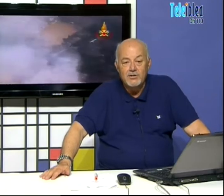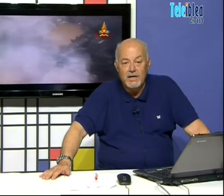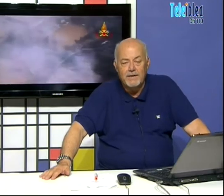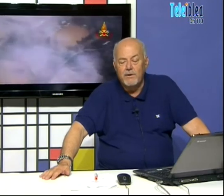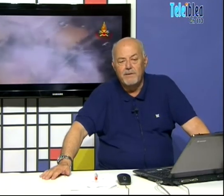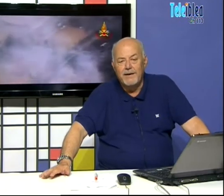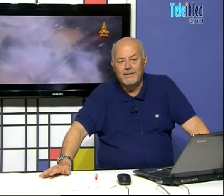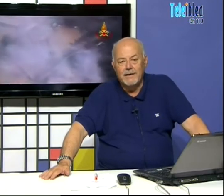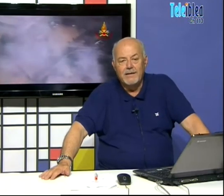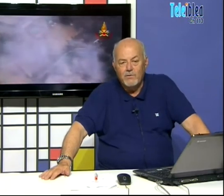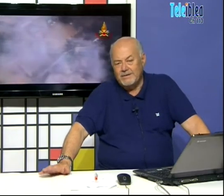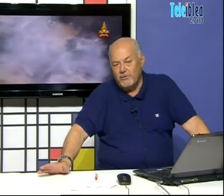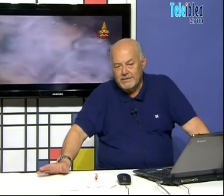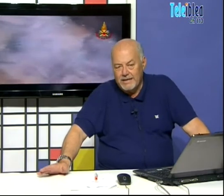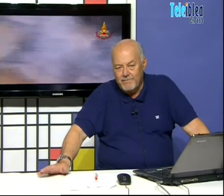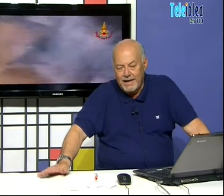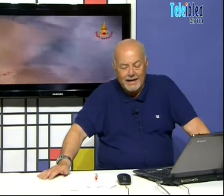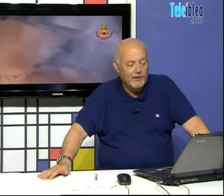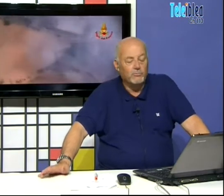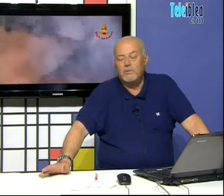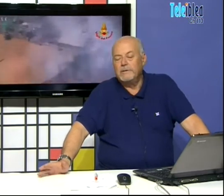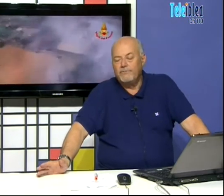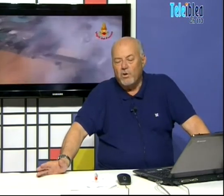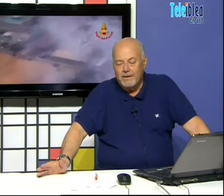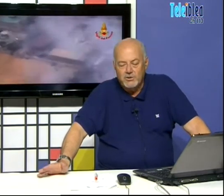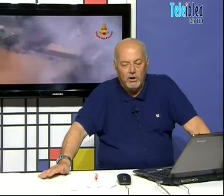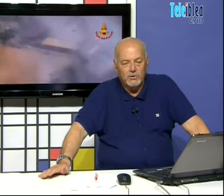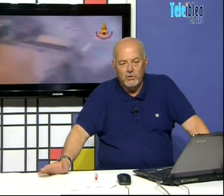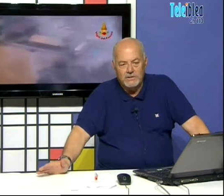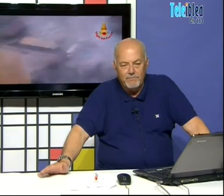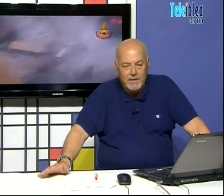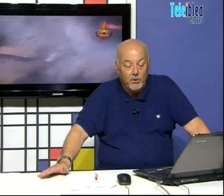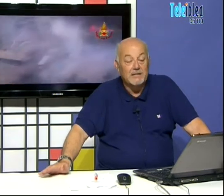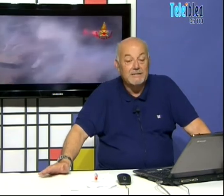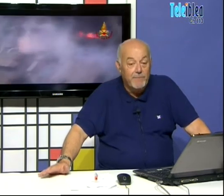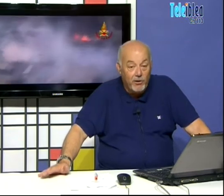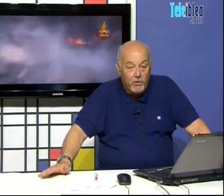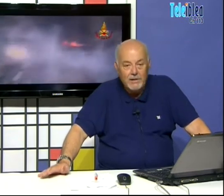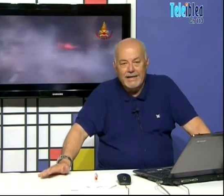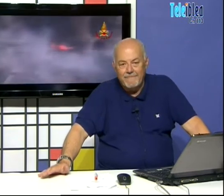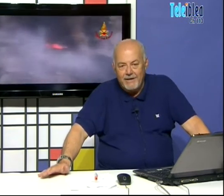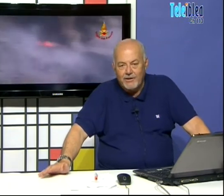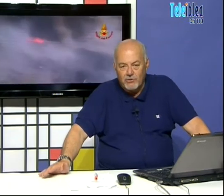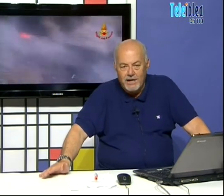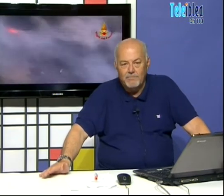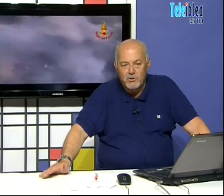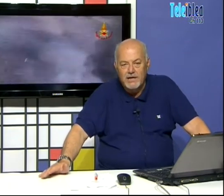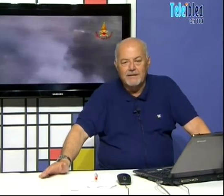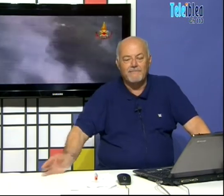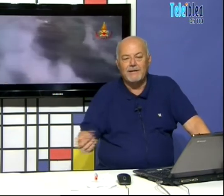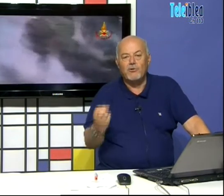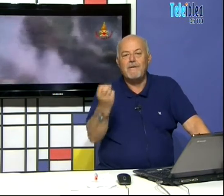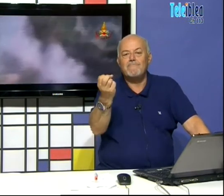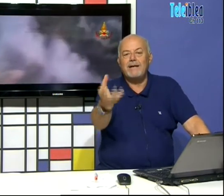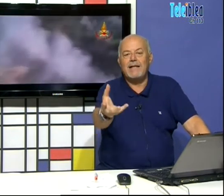manutenzione del genere, probabilmente questo non sarebbe accaduto. Come al solito sono sempre ipotesi, però è vero che il